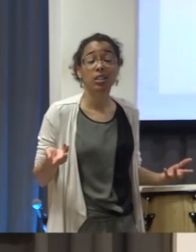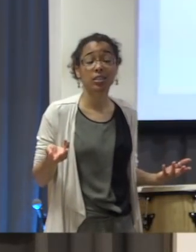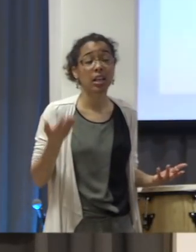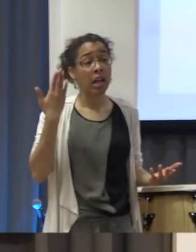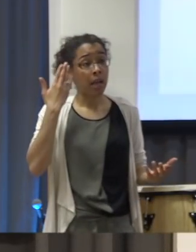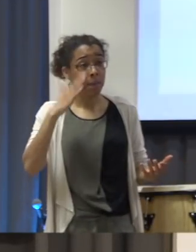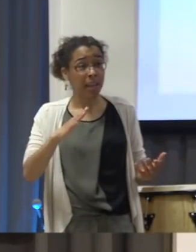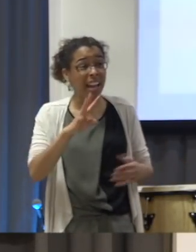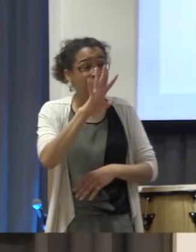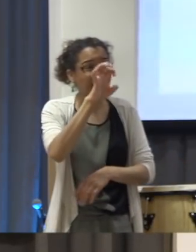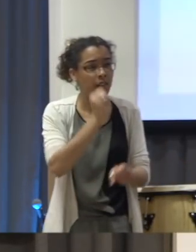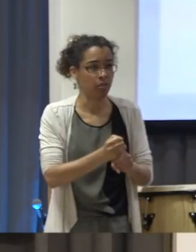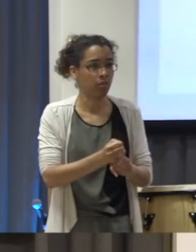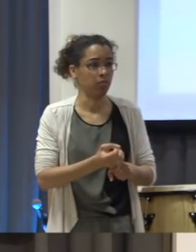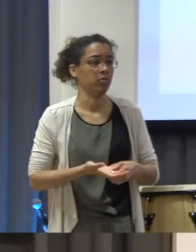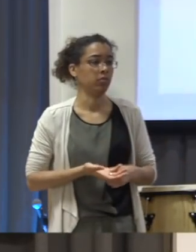Mais 40 ans,